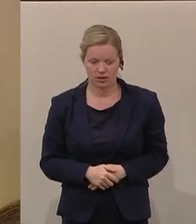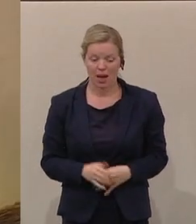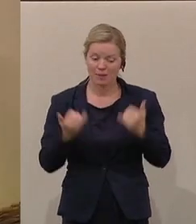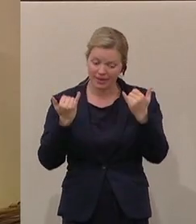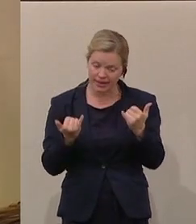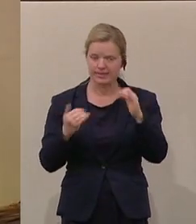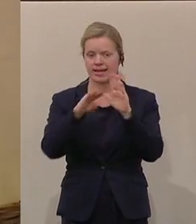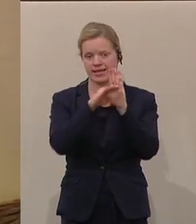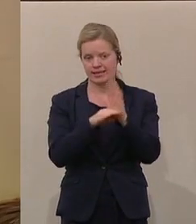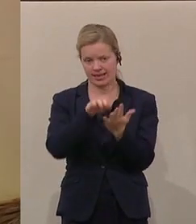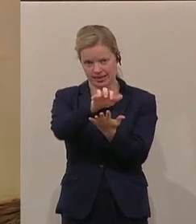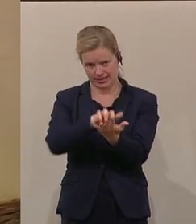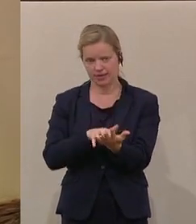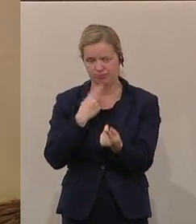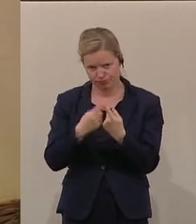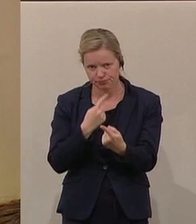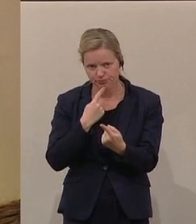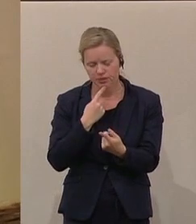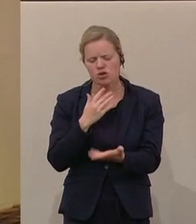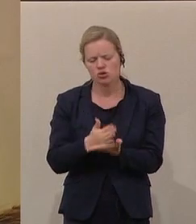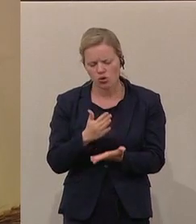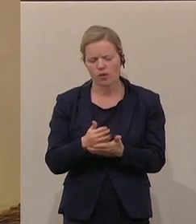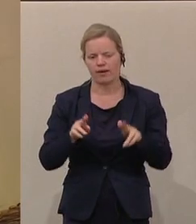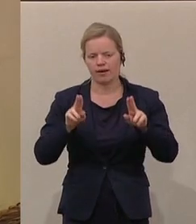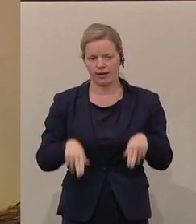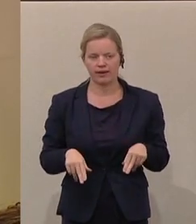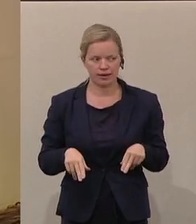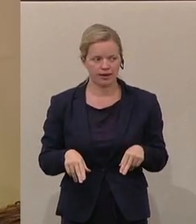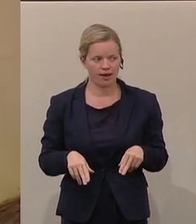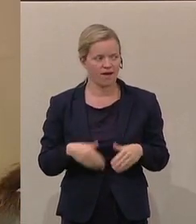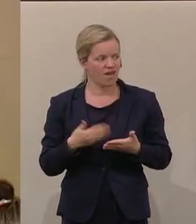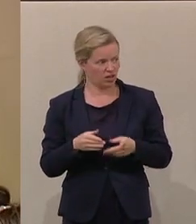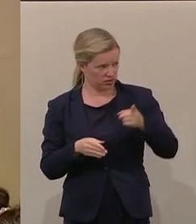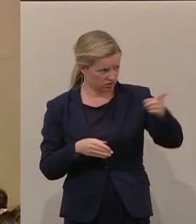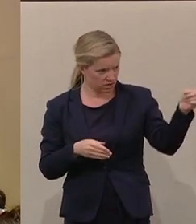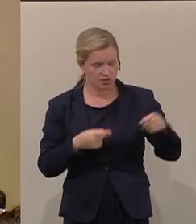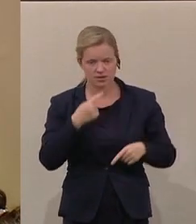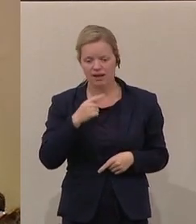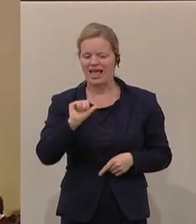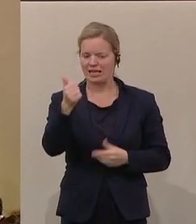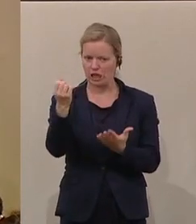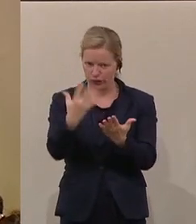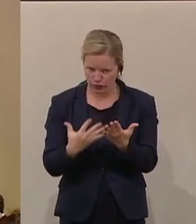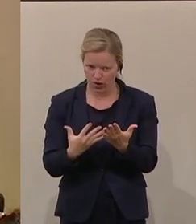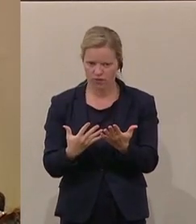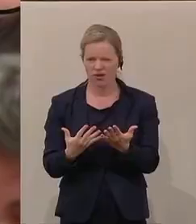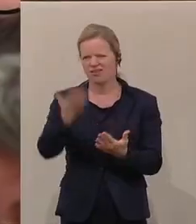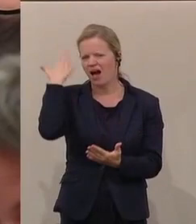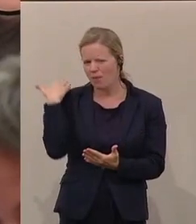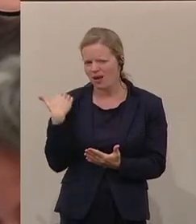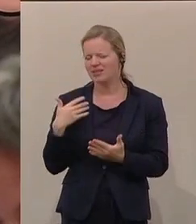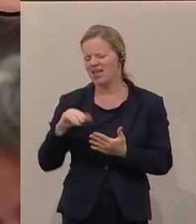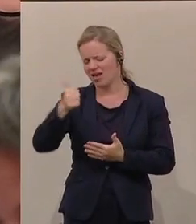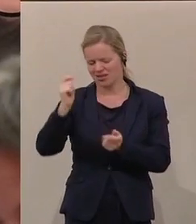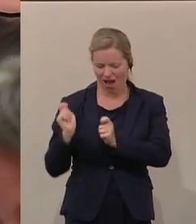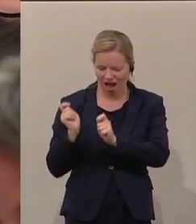Gesetzestext. Es mag ja richtig sein, dass das, was Sie gesagt haben im ersten Entwurf oder im ursprünglichen